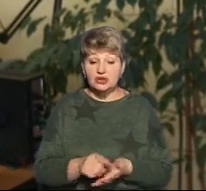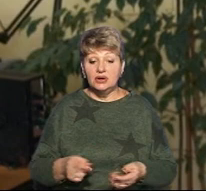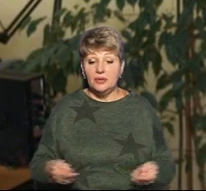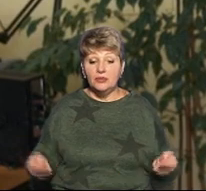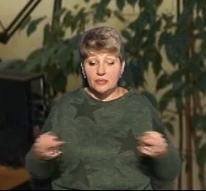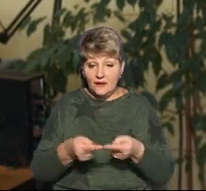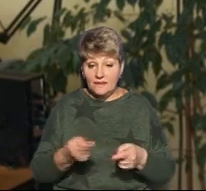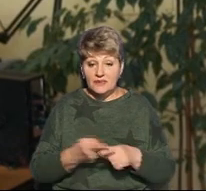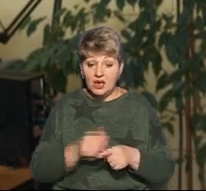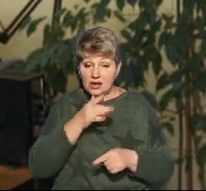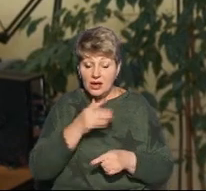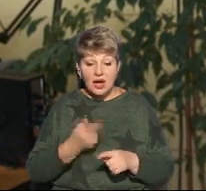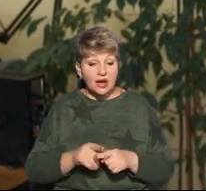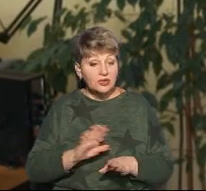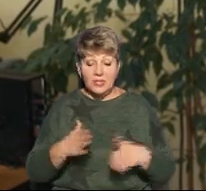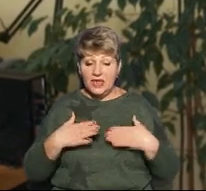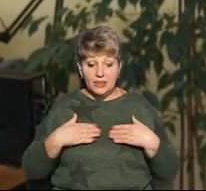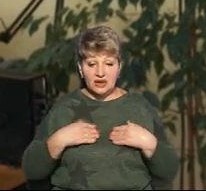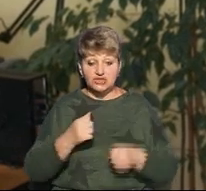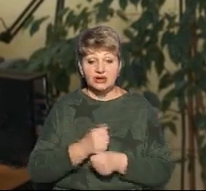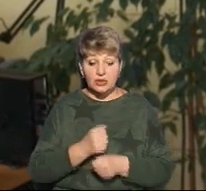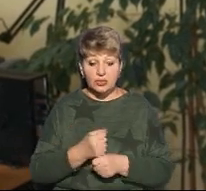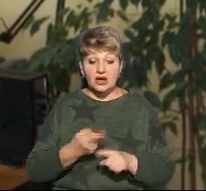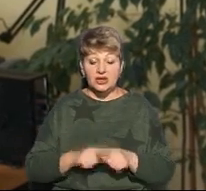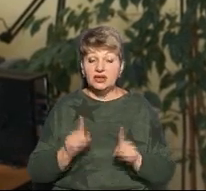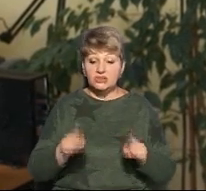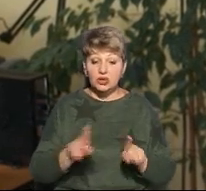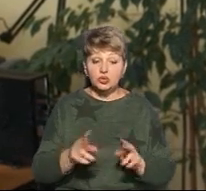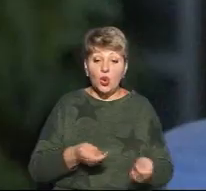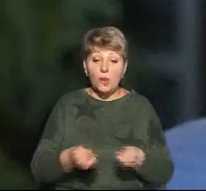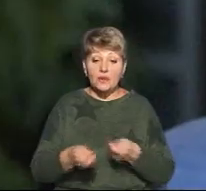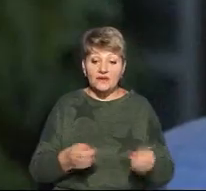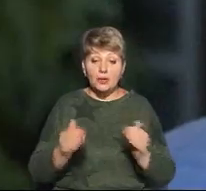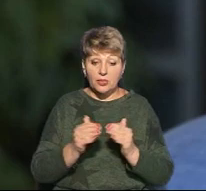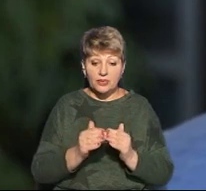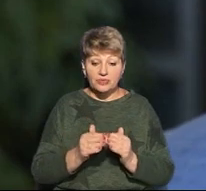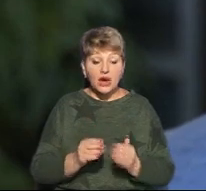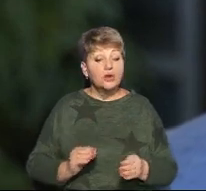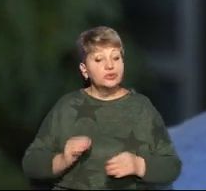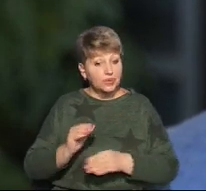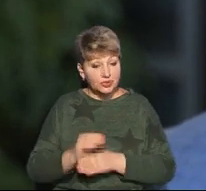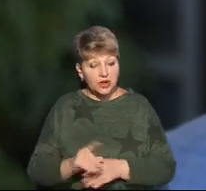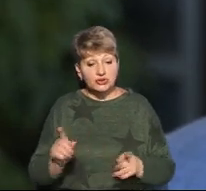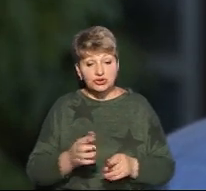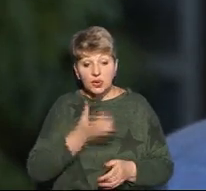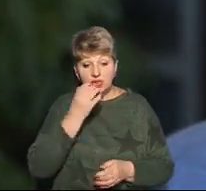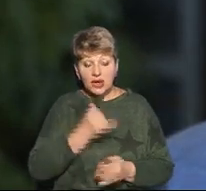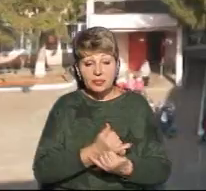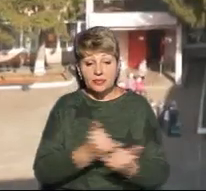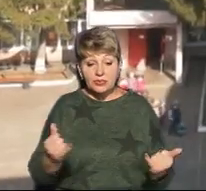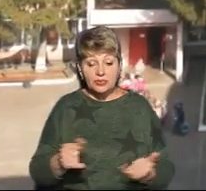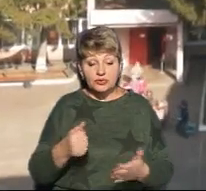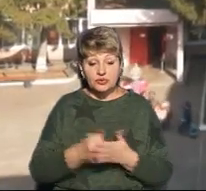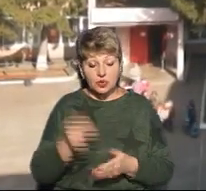будинки. Це робота не Черкаси теплокомуненерго, це робота тих, хто управляє будинками. Павло Карась додав, що теплопостачання до